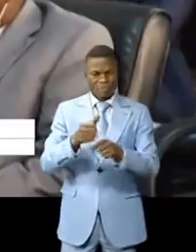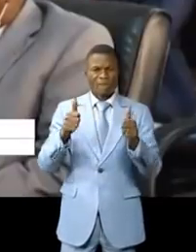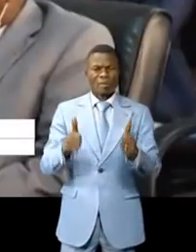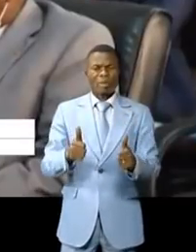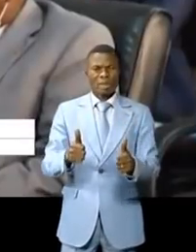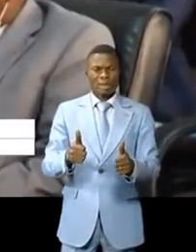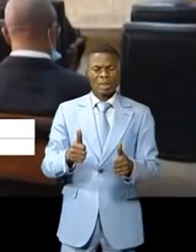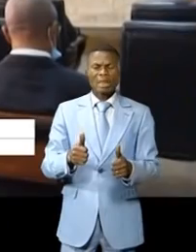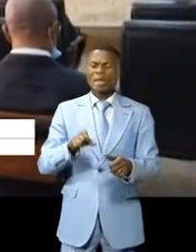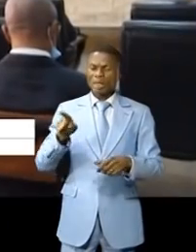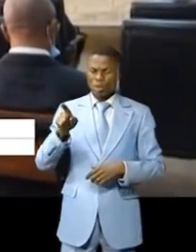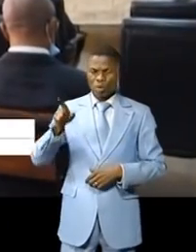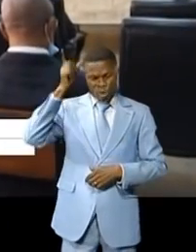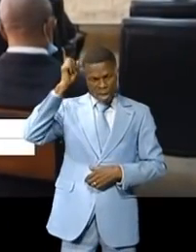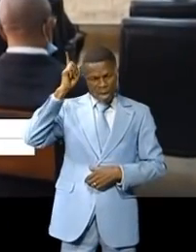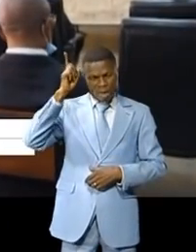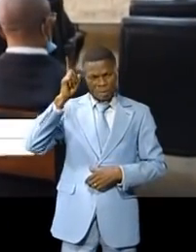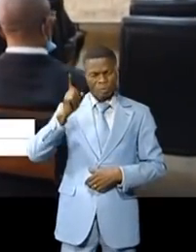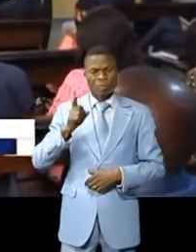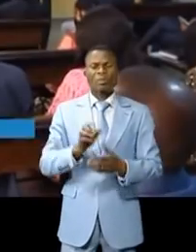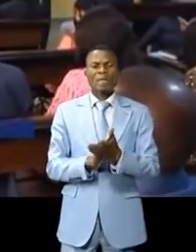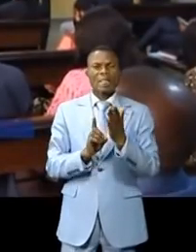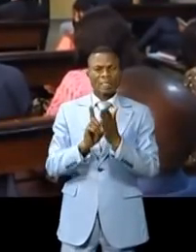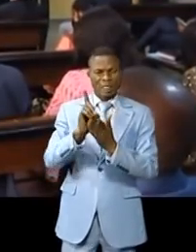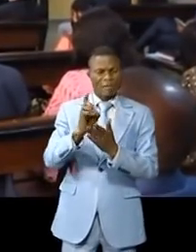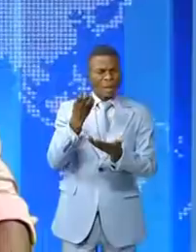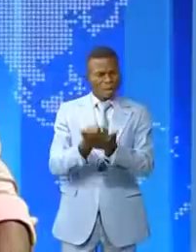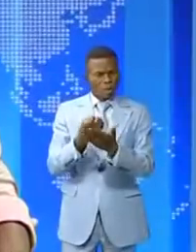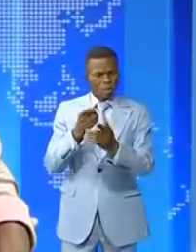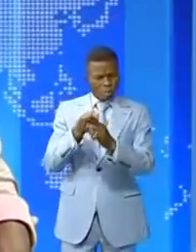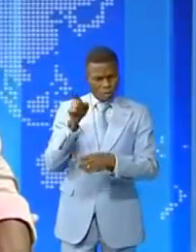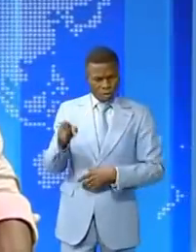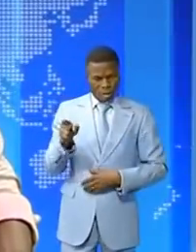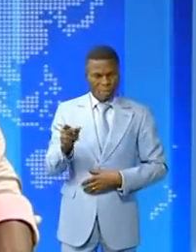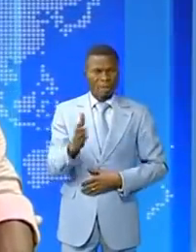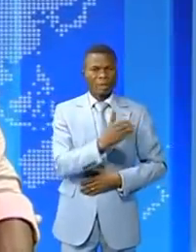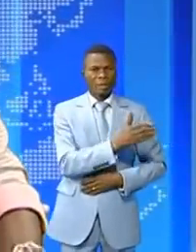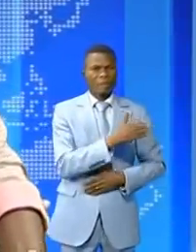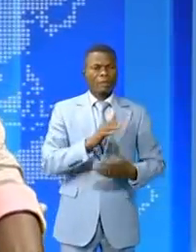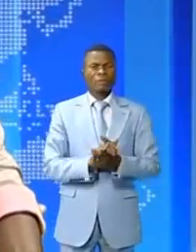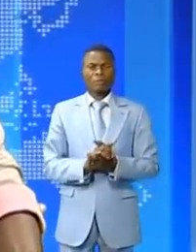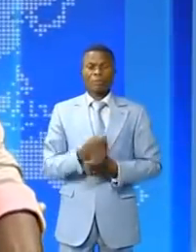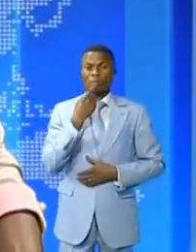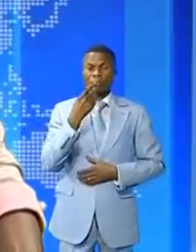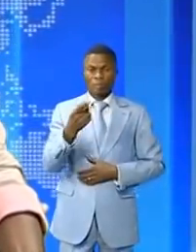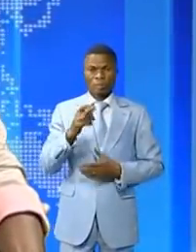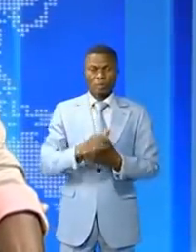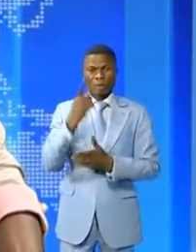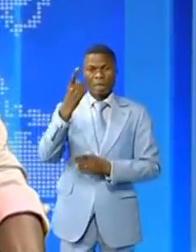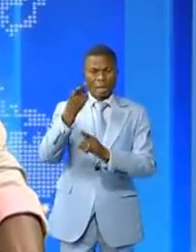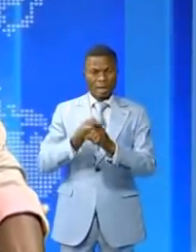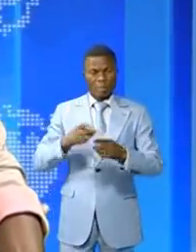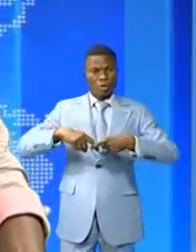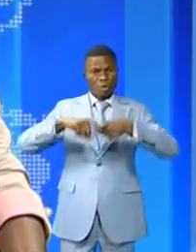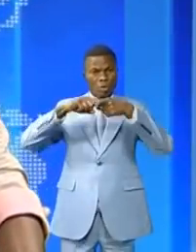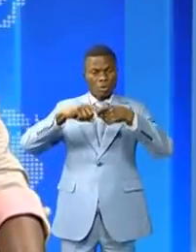entreprise publique qui était jadis le fleuron de l'économie du pays. Je l'ai dit en titre, après un mois de